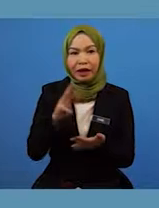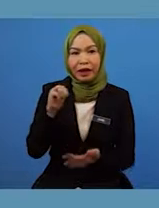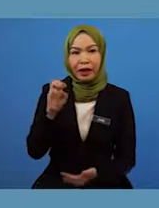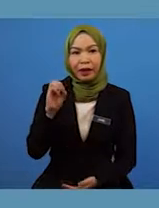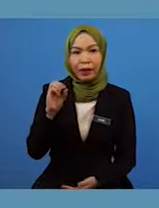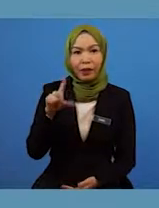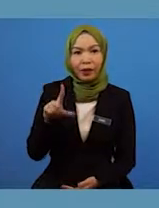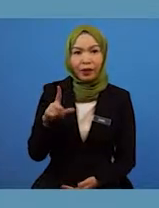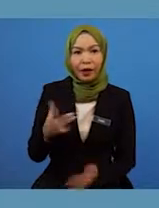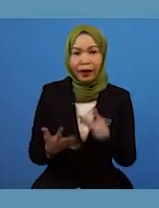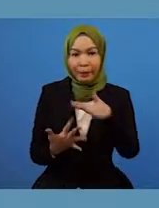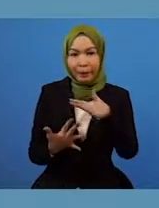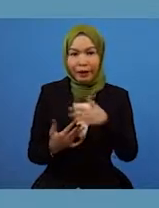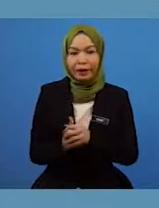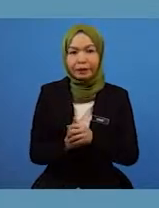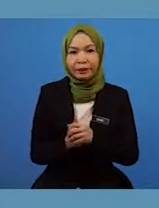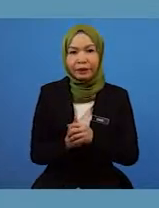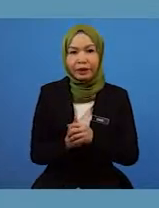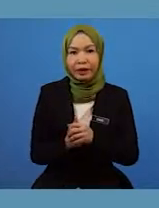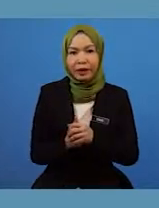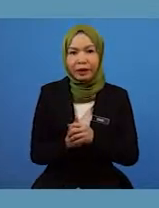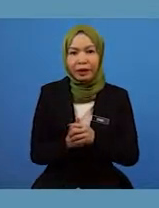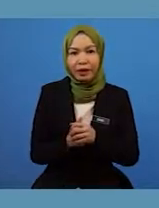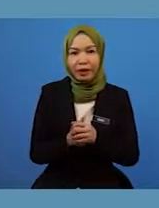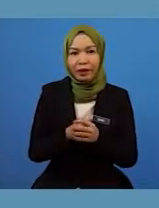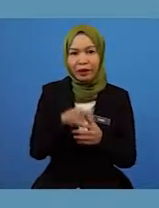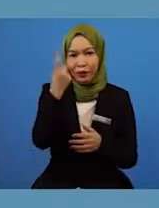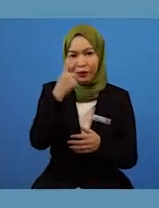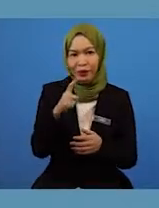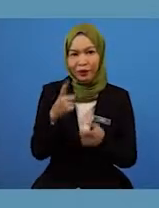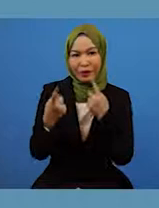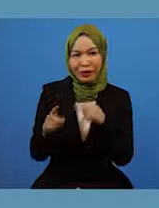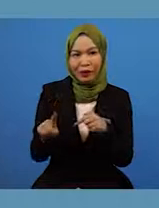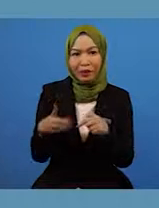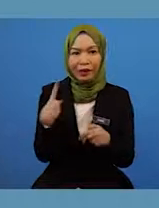Untuk eksperimen ini, kita gunakan propanol